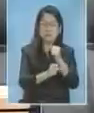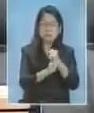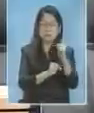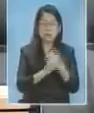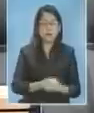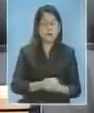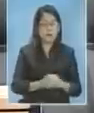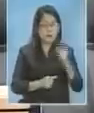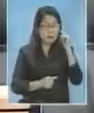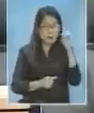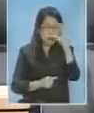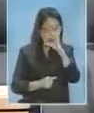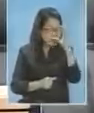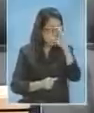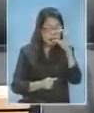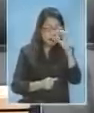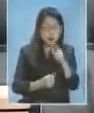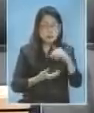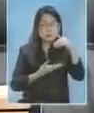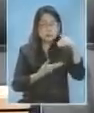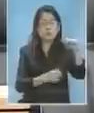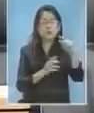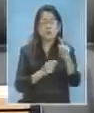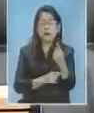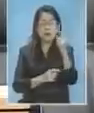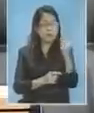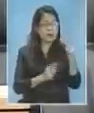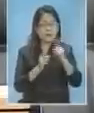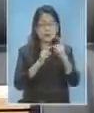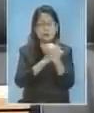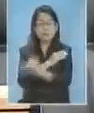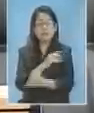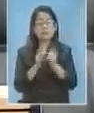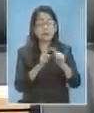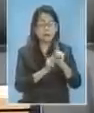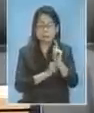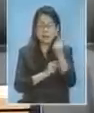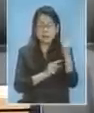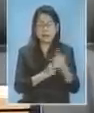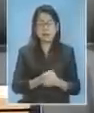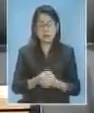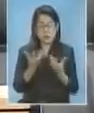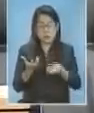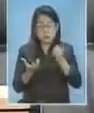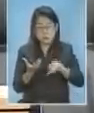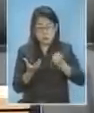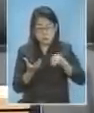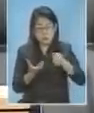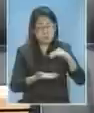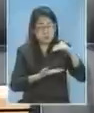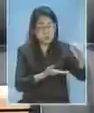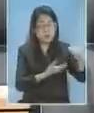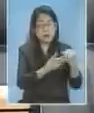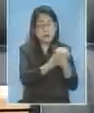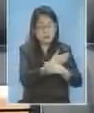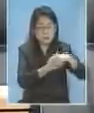สร้างตลาดใหม่การขยายสินค้าที่เจาะไปยังตลาดเดิมและตลาดใหม่เพื่อ